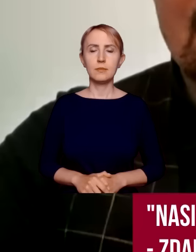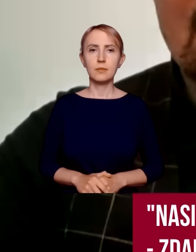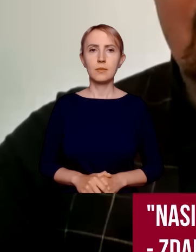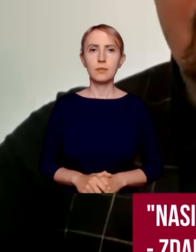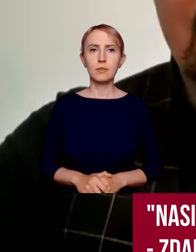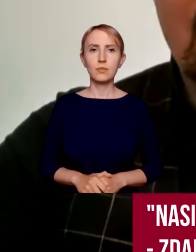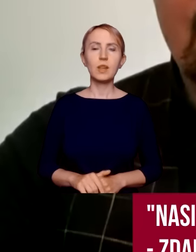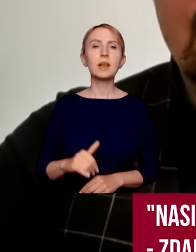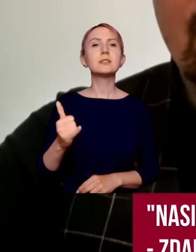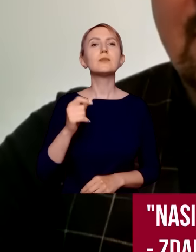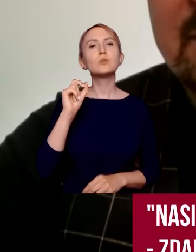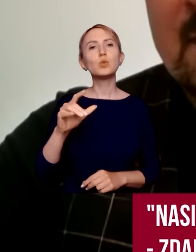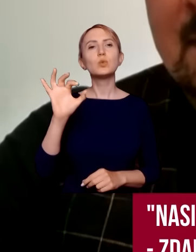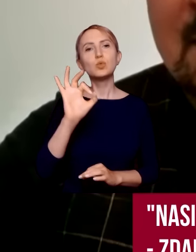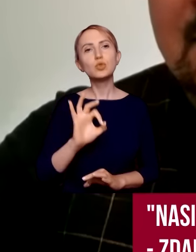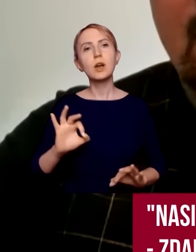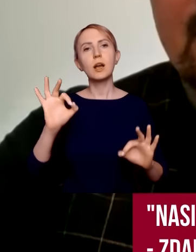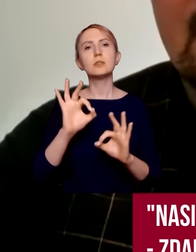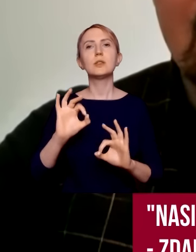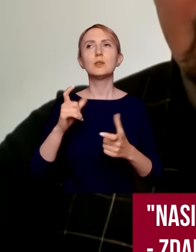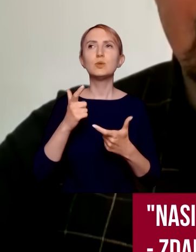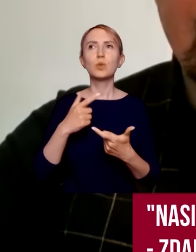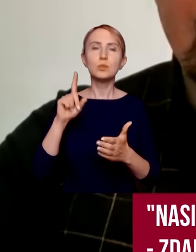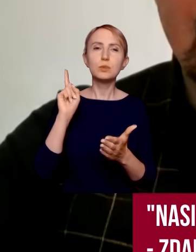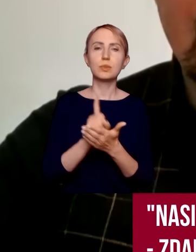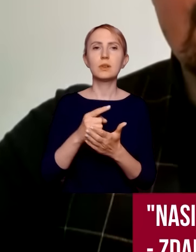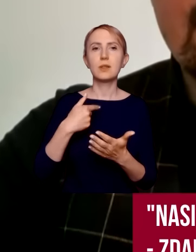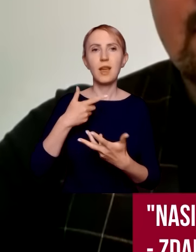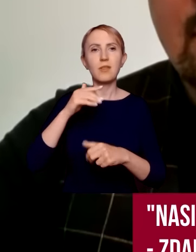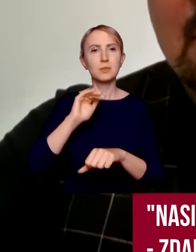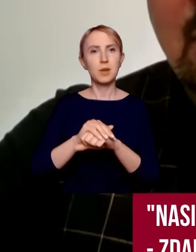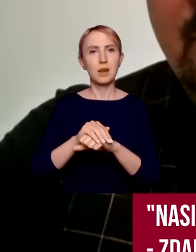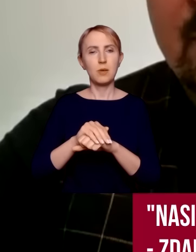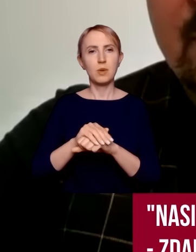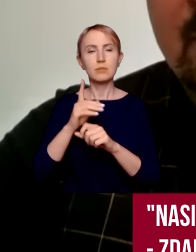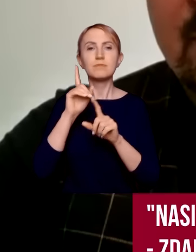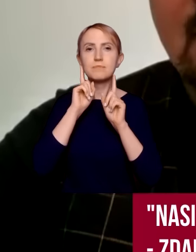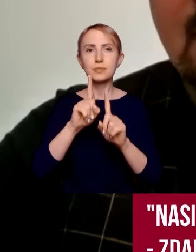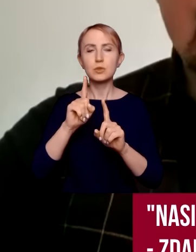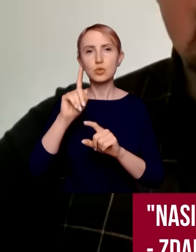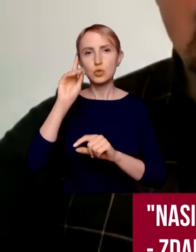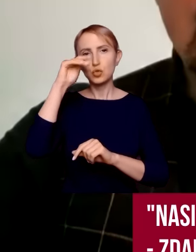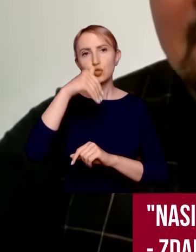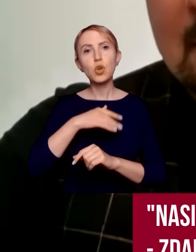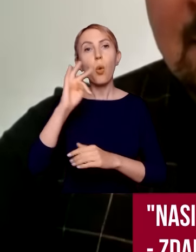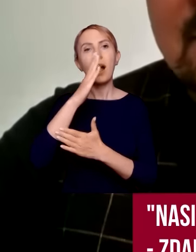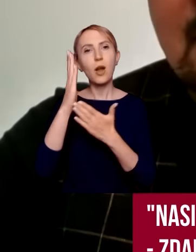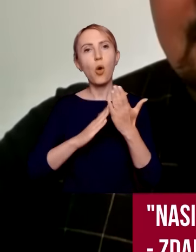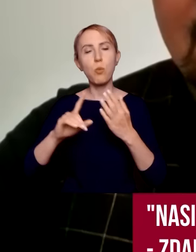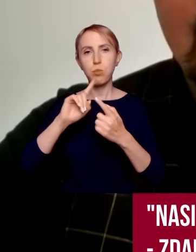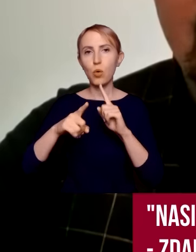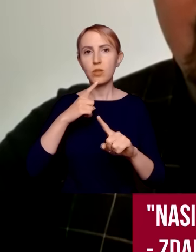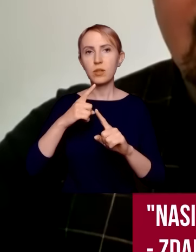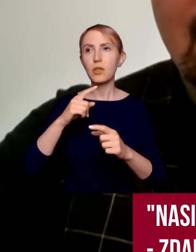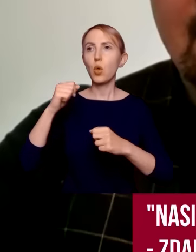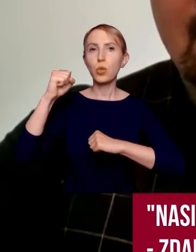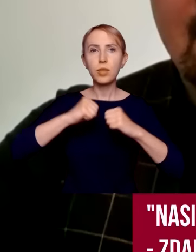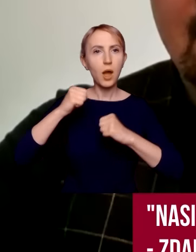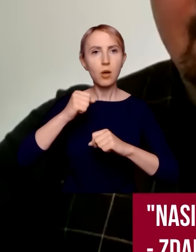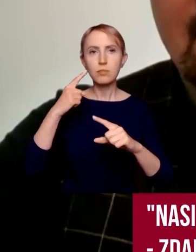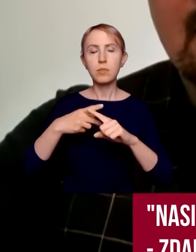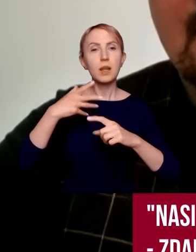jakaś szansa, żeby coś ugrać. Więc ja jestem zwolennikiem takiej realistycznej szkoły geopolityki, czyli twardych negocjacji i